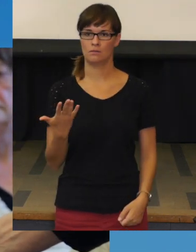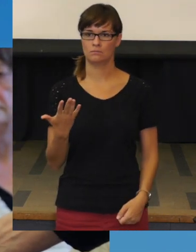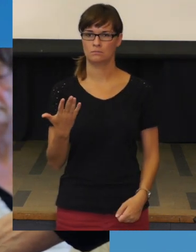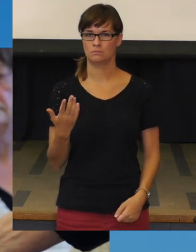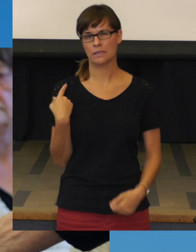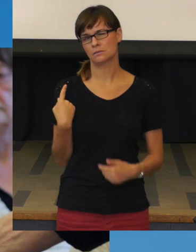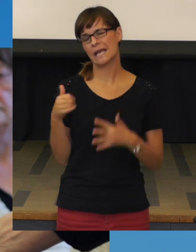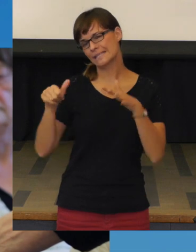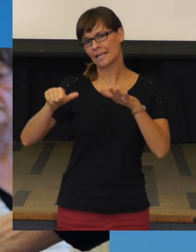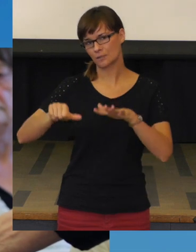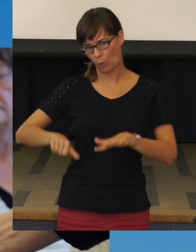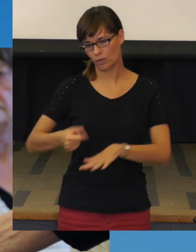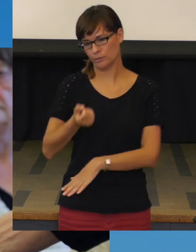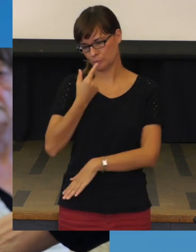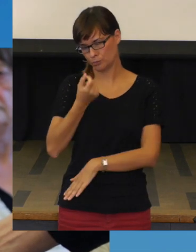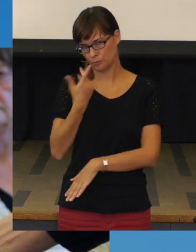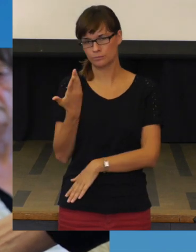seit 1,5 Jahr